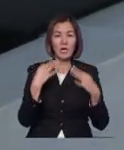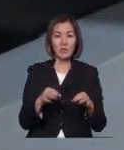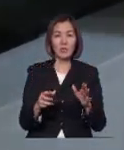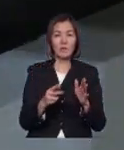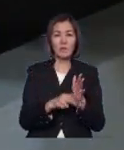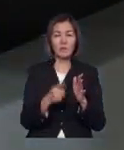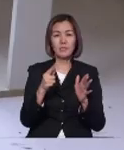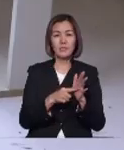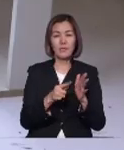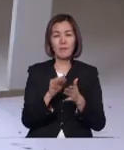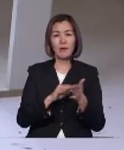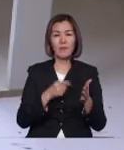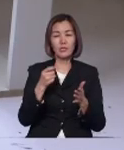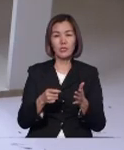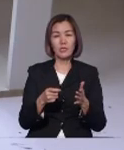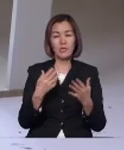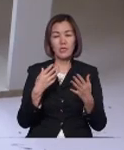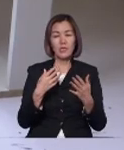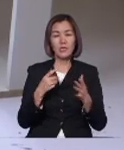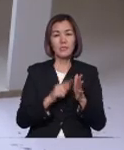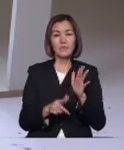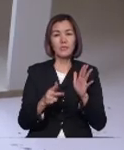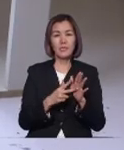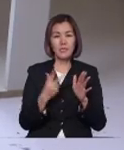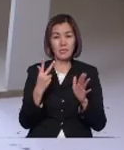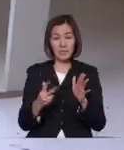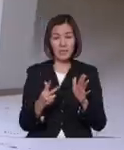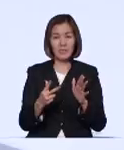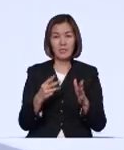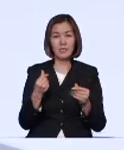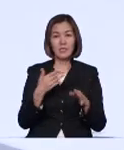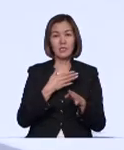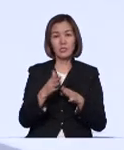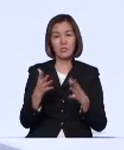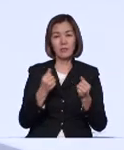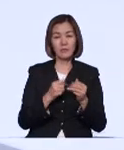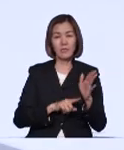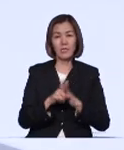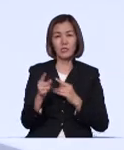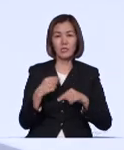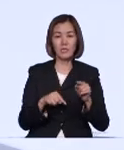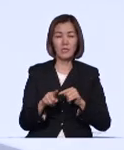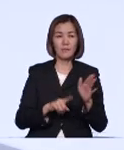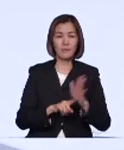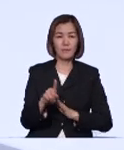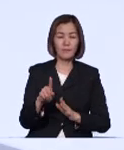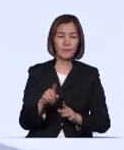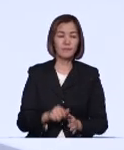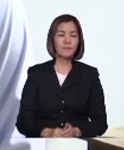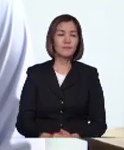87 обращений граждан 73 из них получили денежные средства и приступили к их целевому